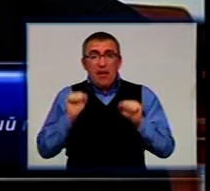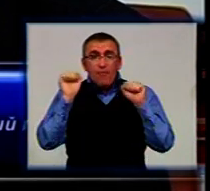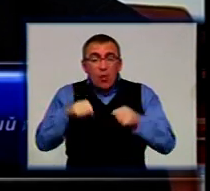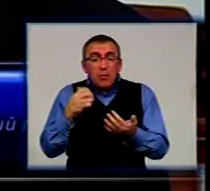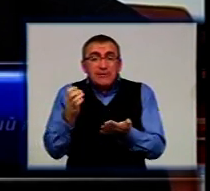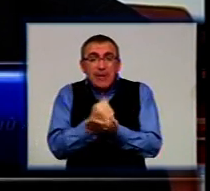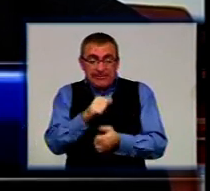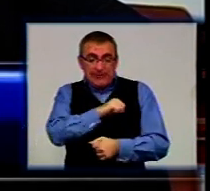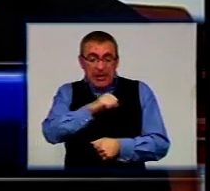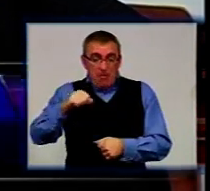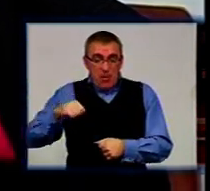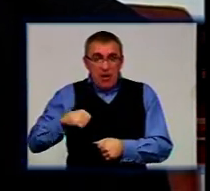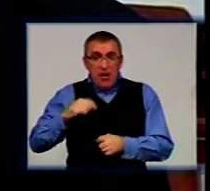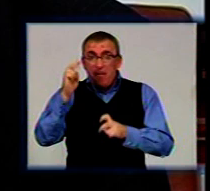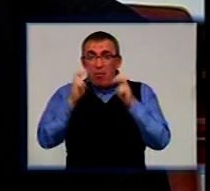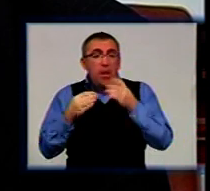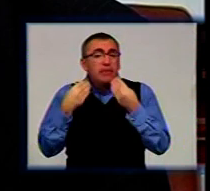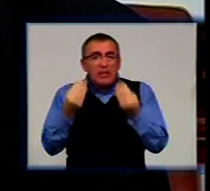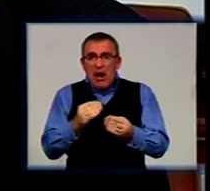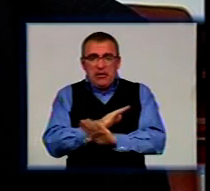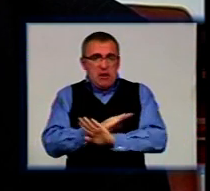можливість заробляти самостійно підприємству не